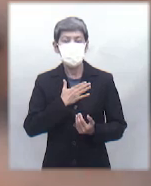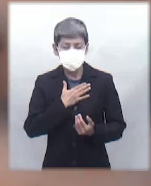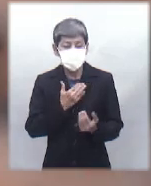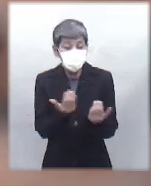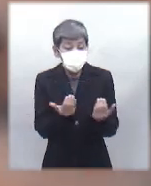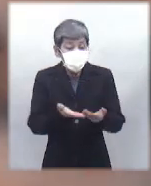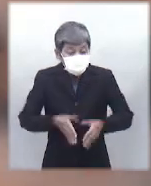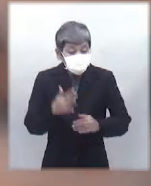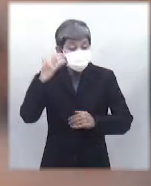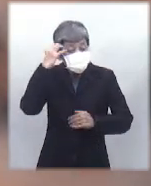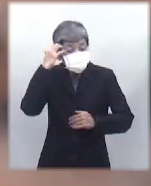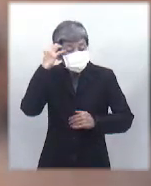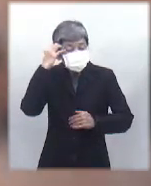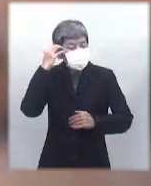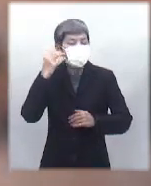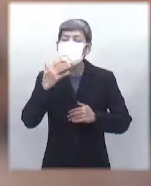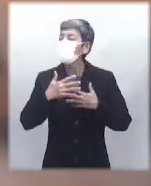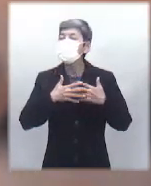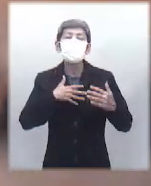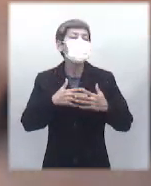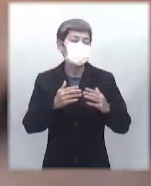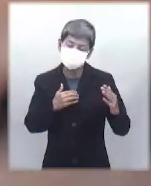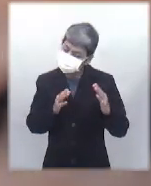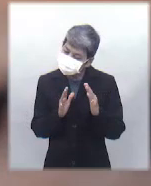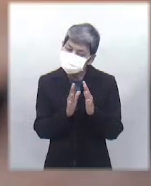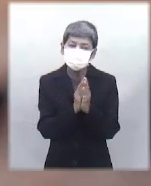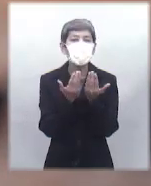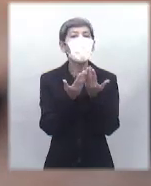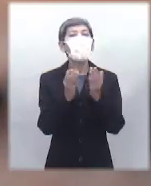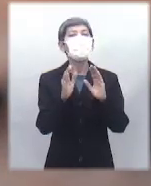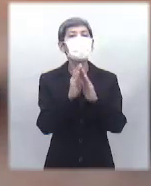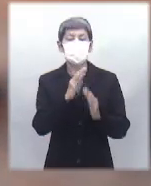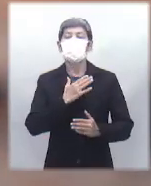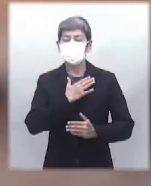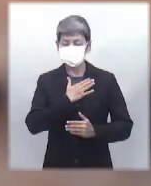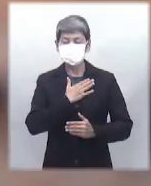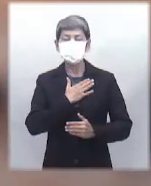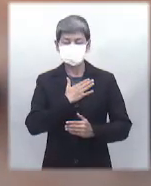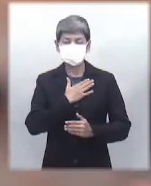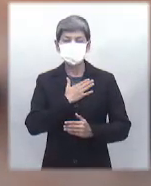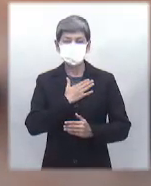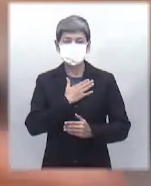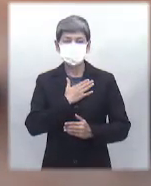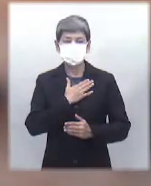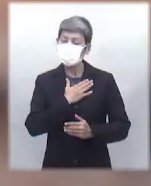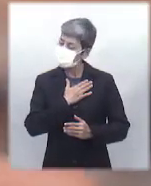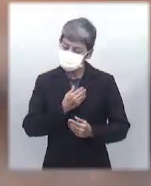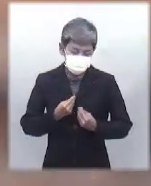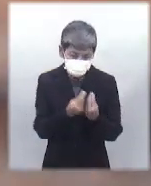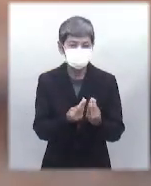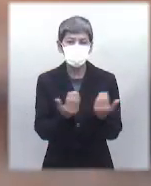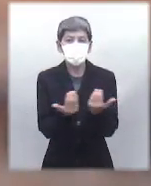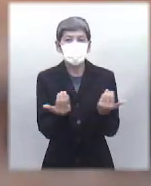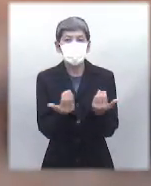เขาเขาเกิดมาว่าแบบนี้แล้วเราทิ้งก็ไม่ได้เราจะต้องทุ่มเท